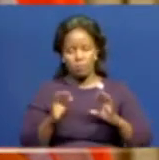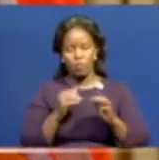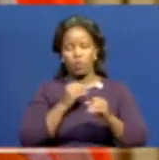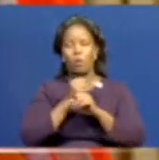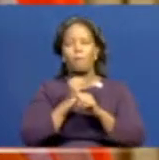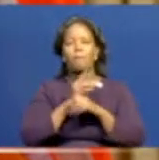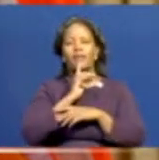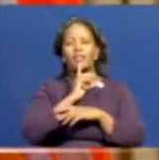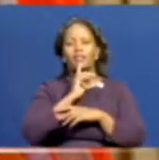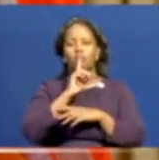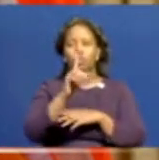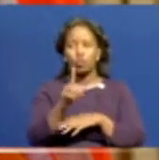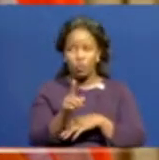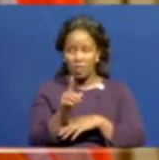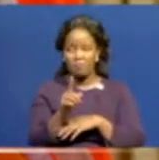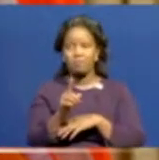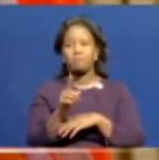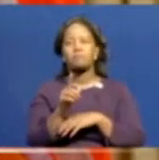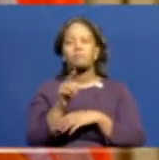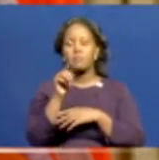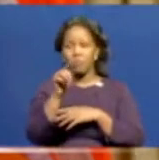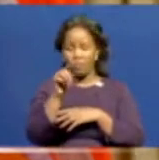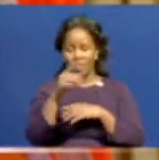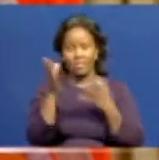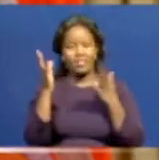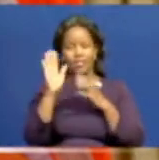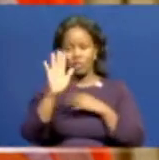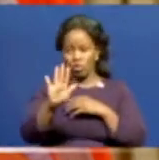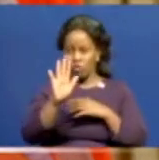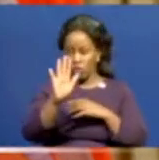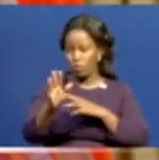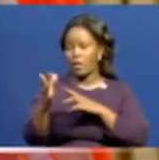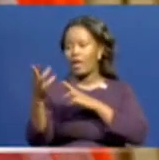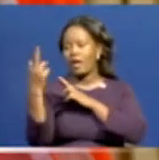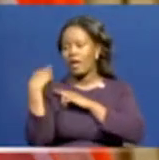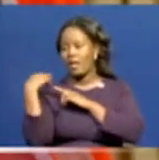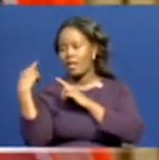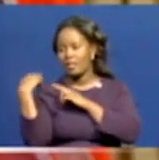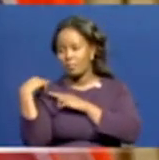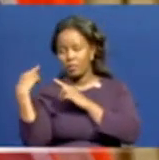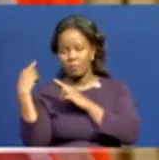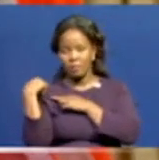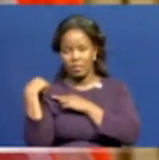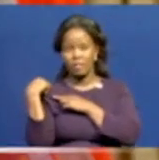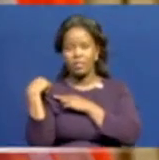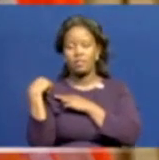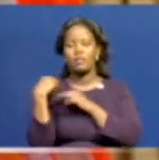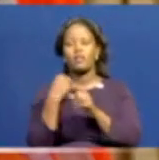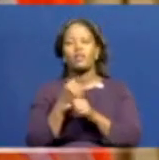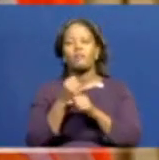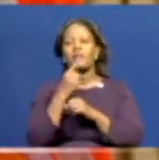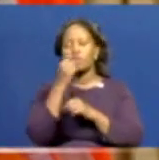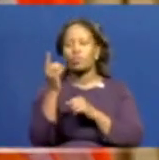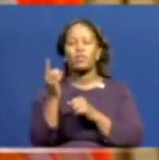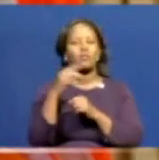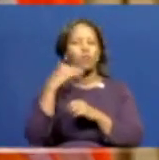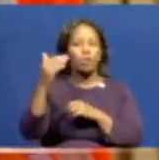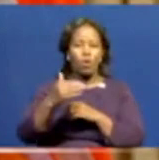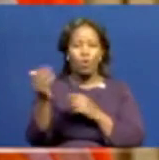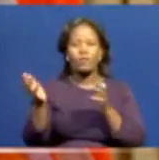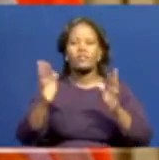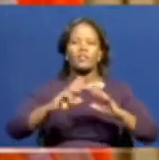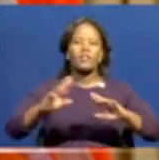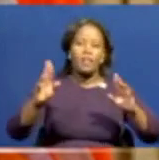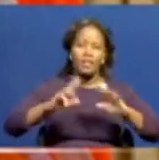sure that it is your responsibility to be available to